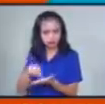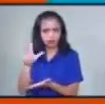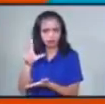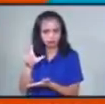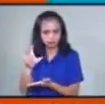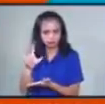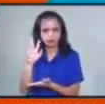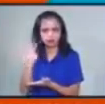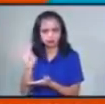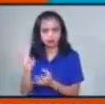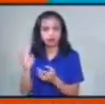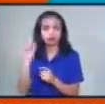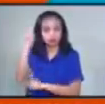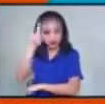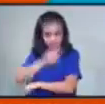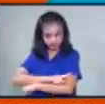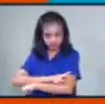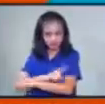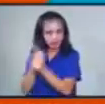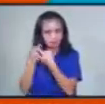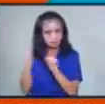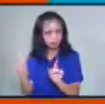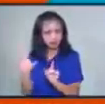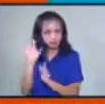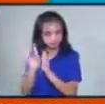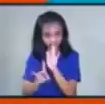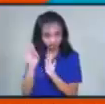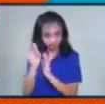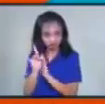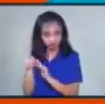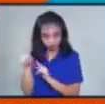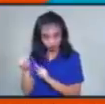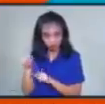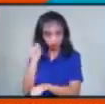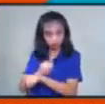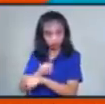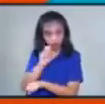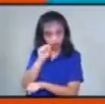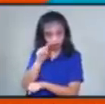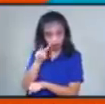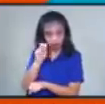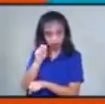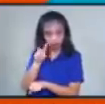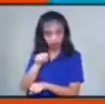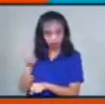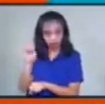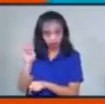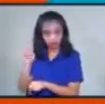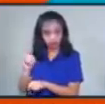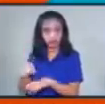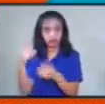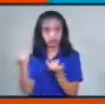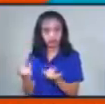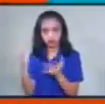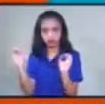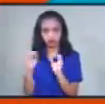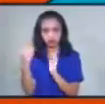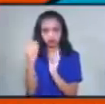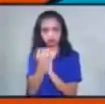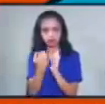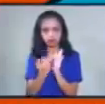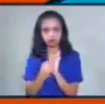340 per day. Pero pang 8 hours yan, ang trabaho nila is 12 to 14. Na wala naman po dito sa payslip, hindi